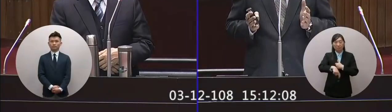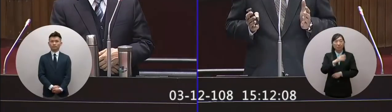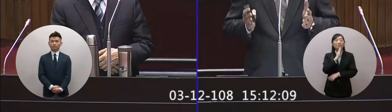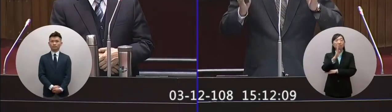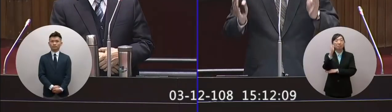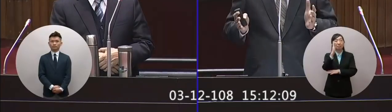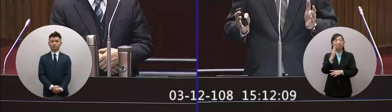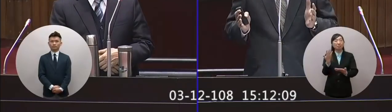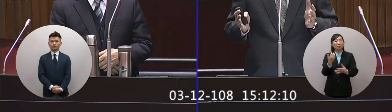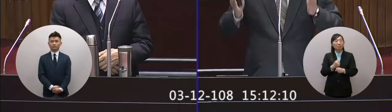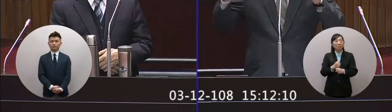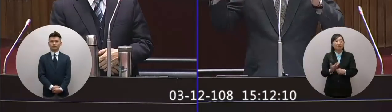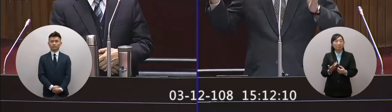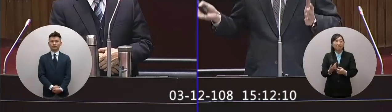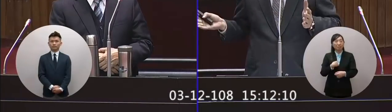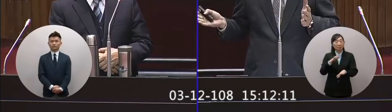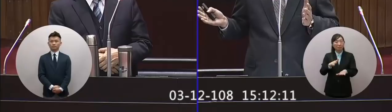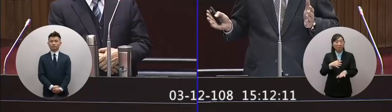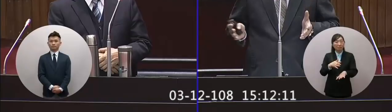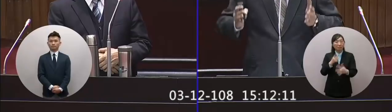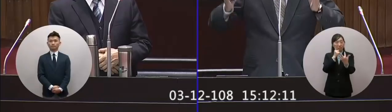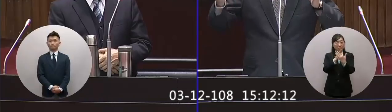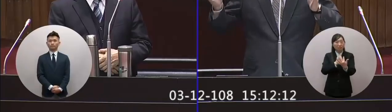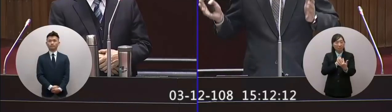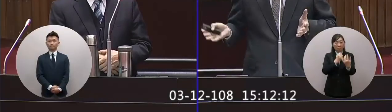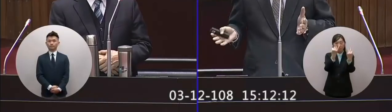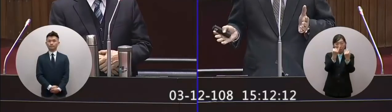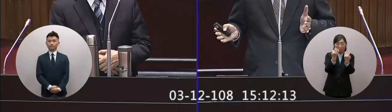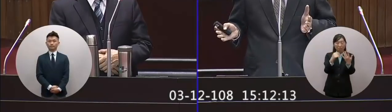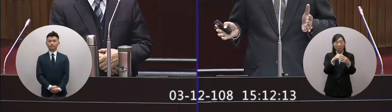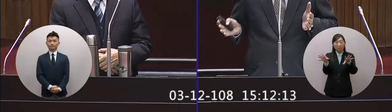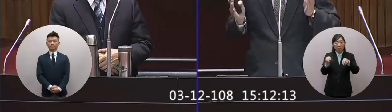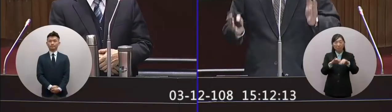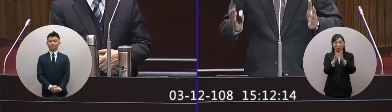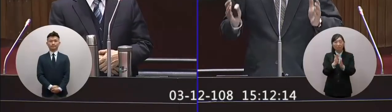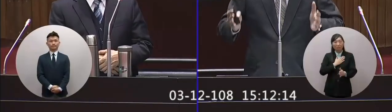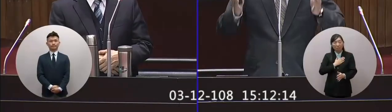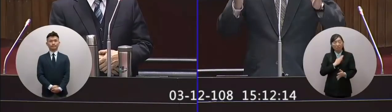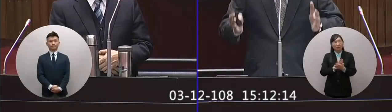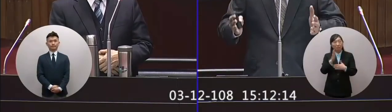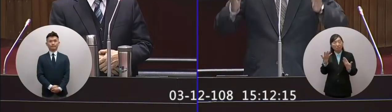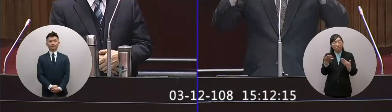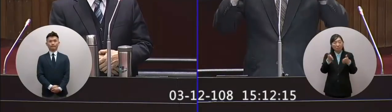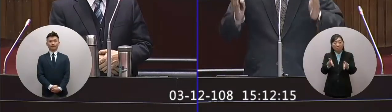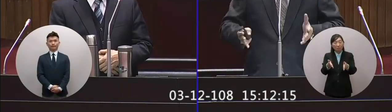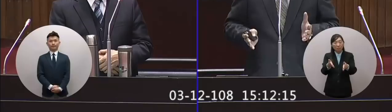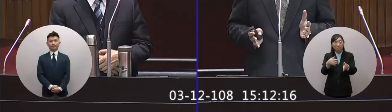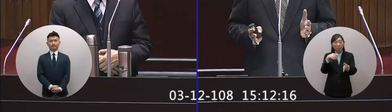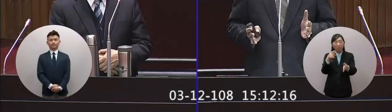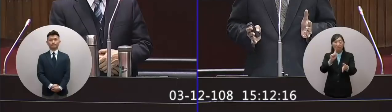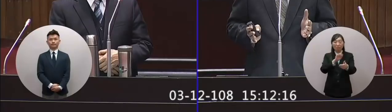构，咱到底看到了这些数字，看到了这些数据，咱是要安怎好台湾咱